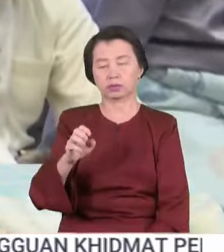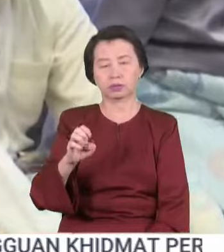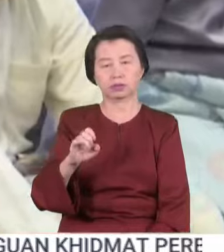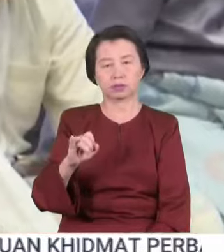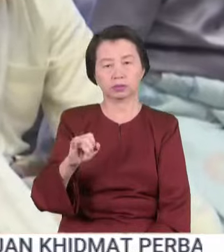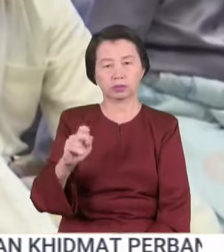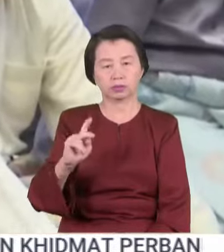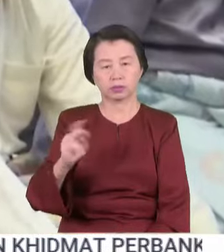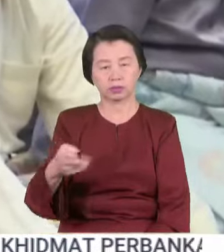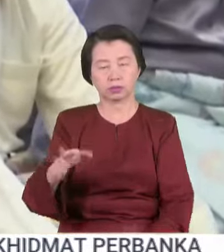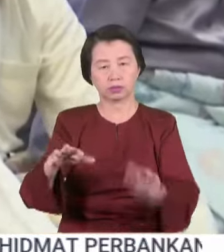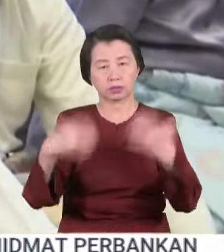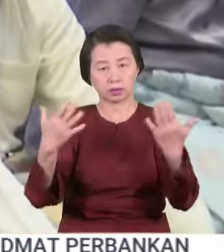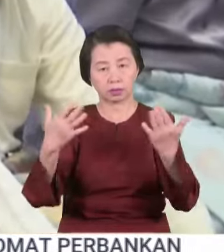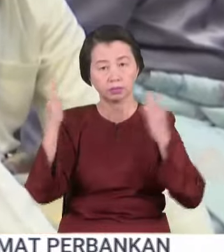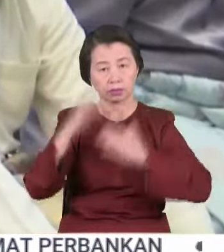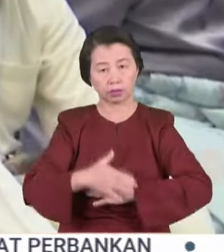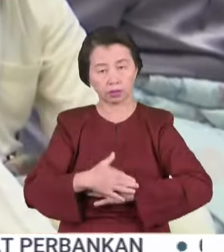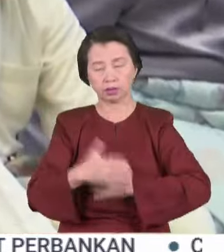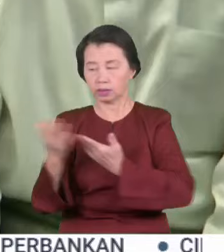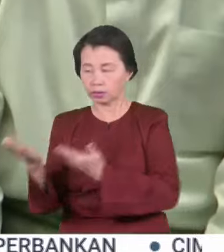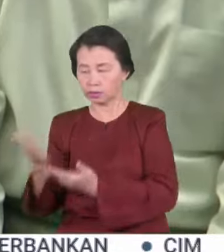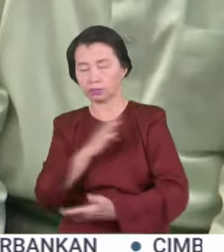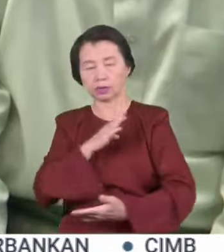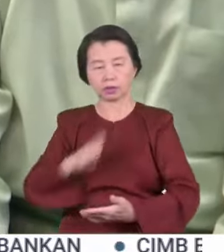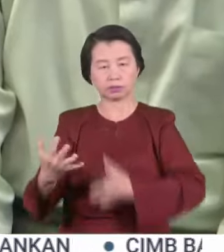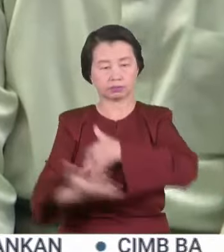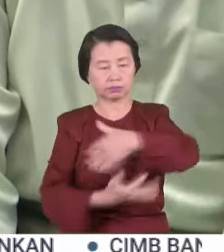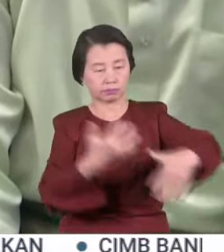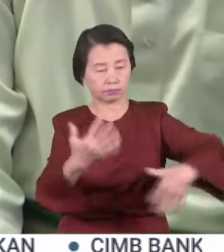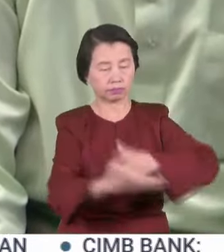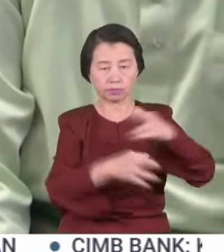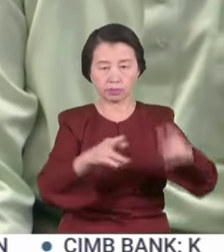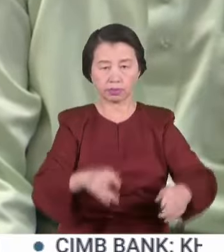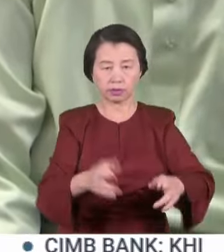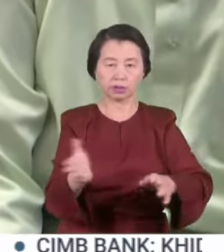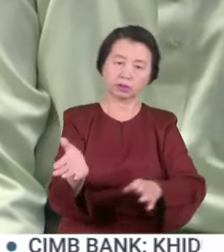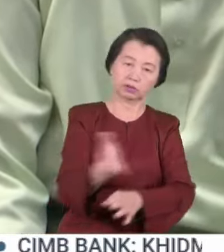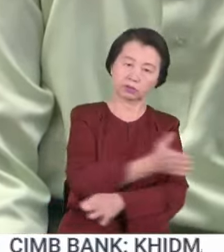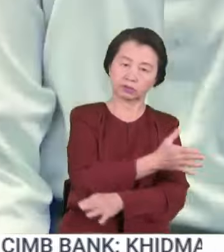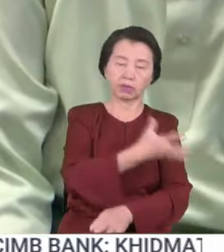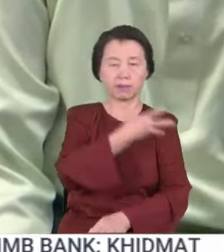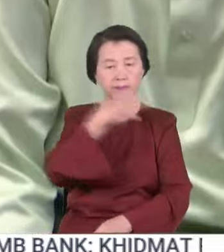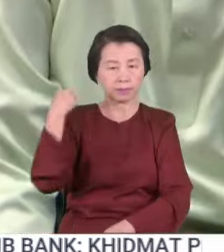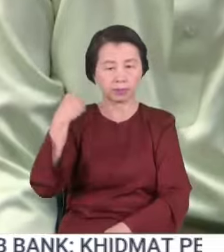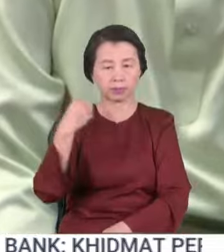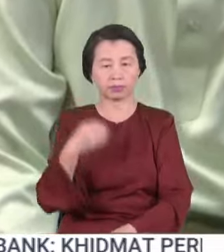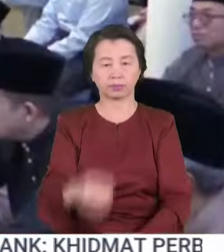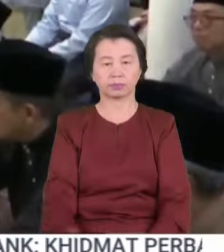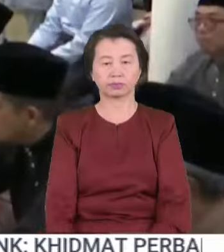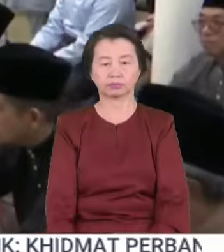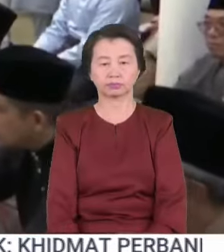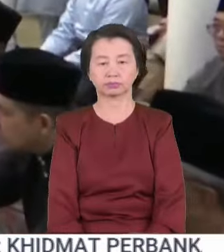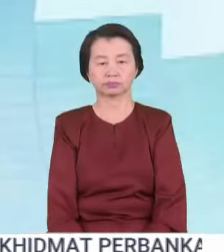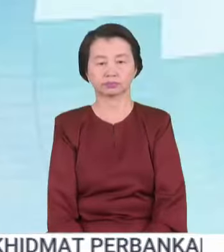Ahmad. Selesai solat, Baginda Beramah Mesra bersama jemaah yang hadir sebelum berangkat pulang.